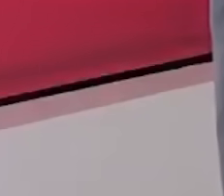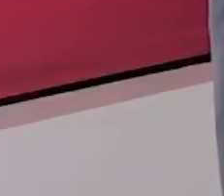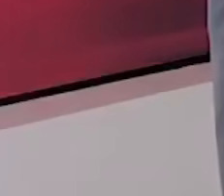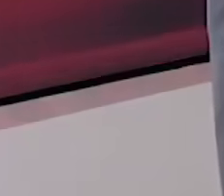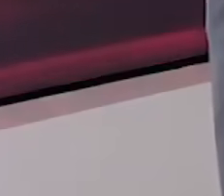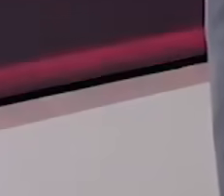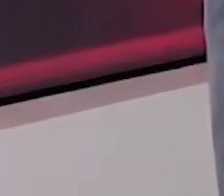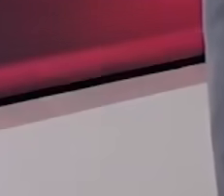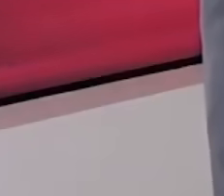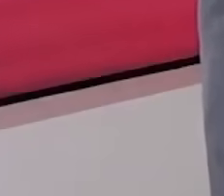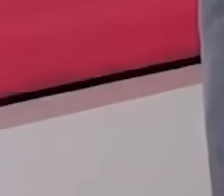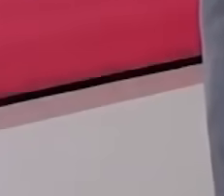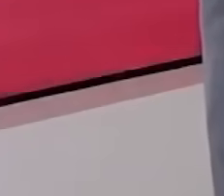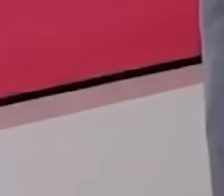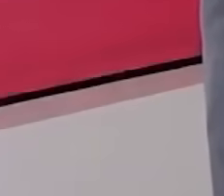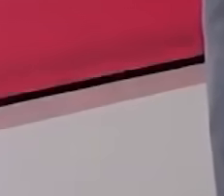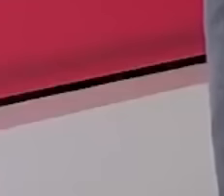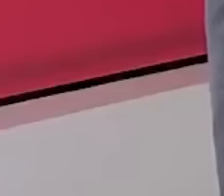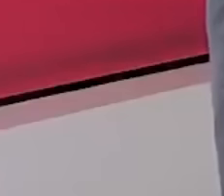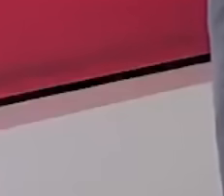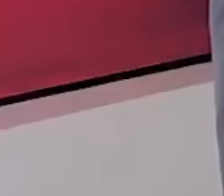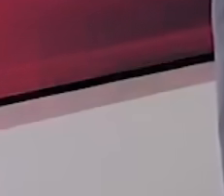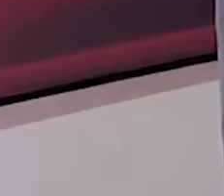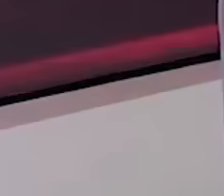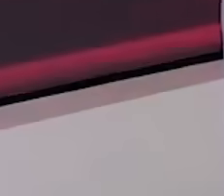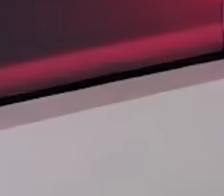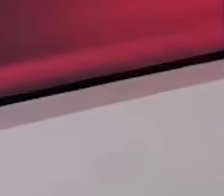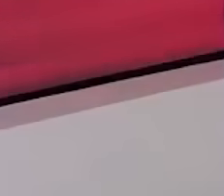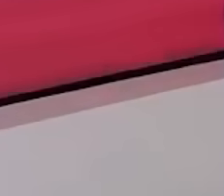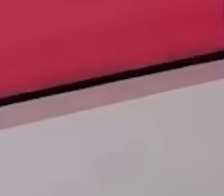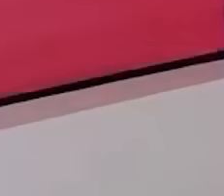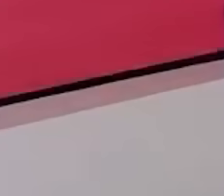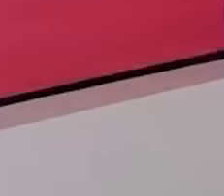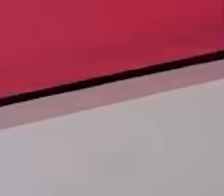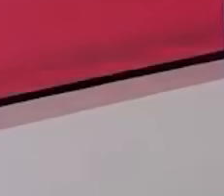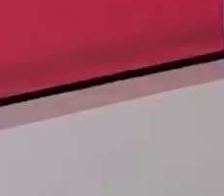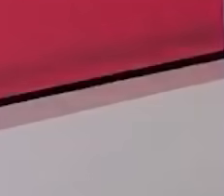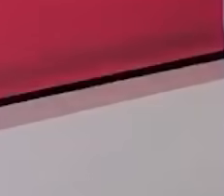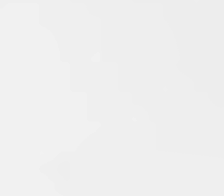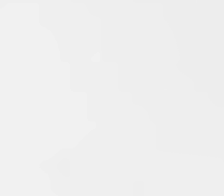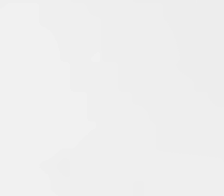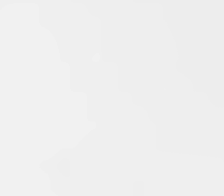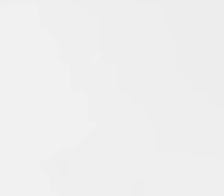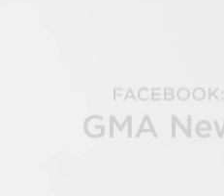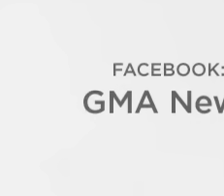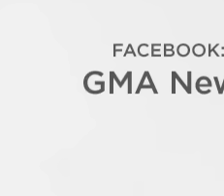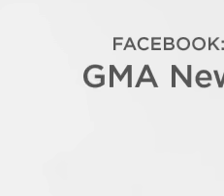kami sa GMA Pinoy TV at sa www.gmanews.tv.